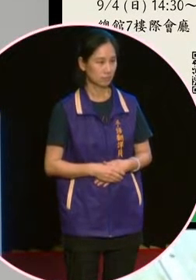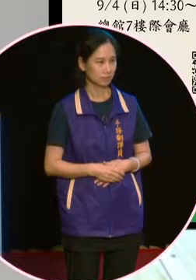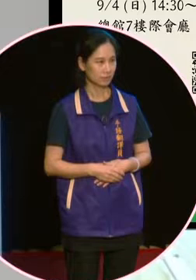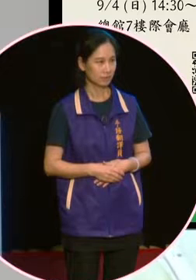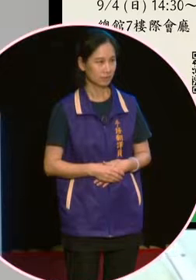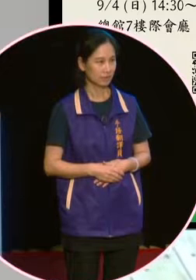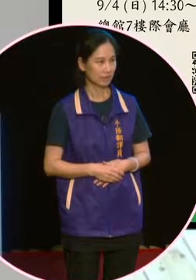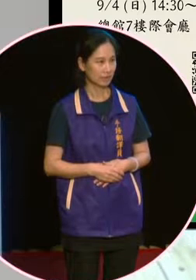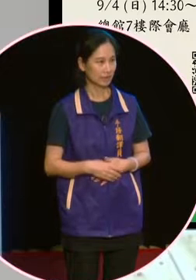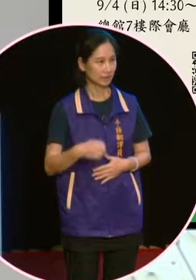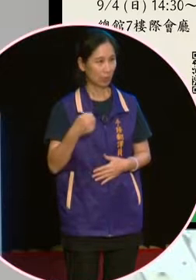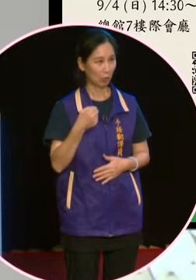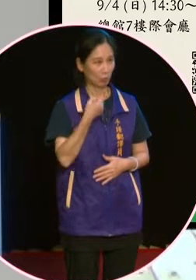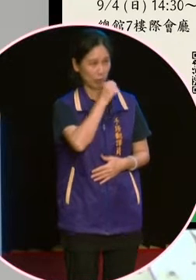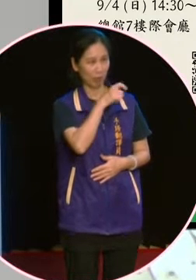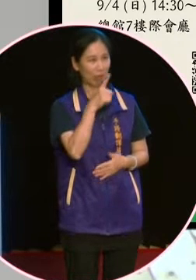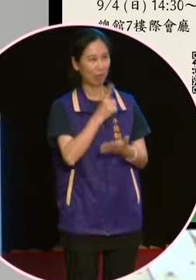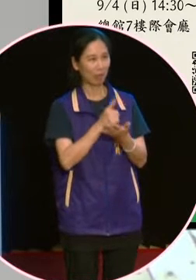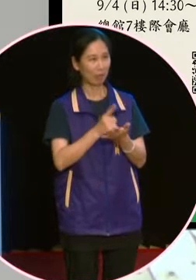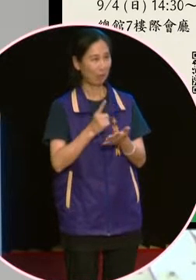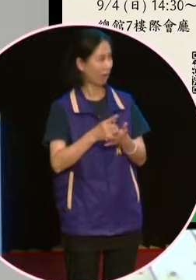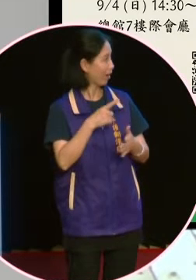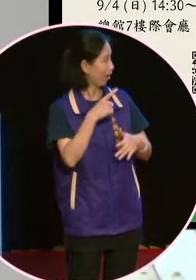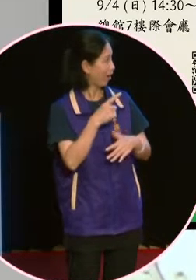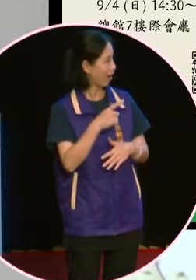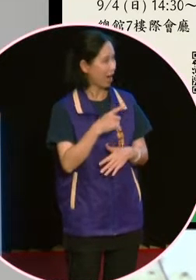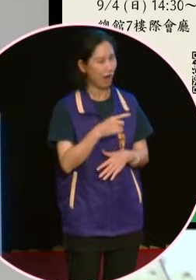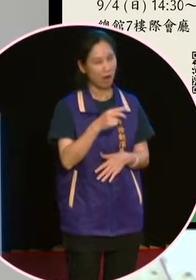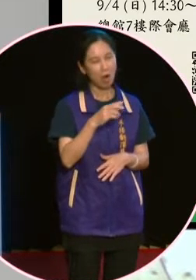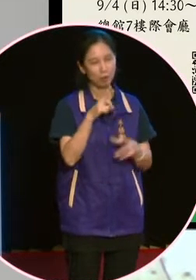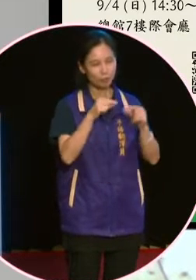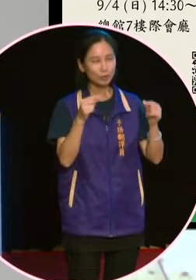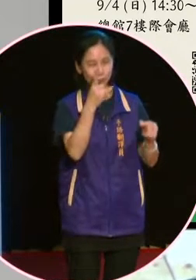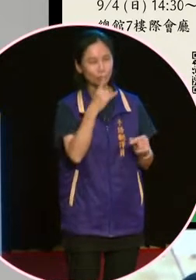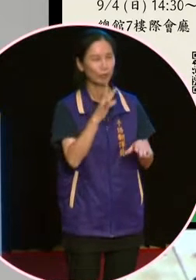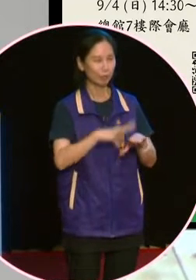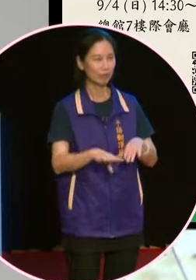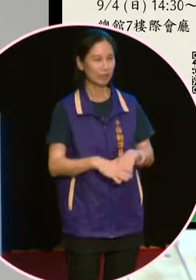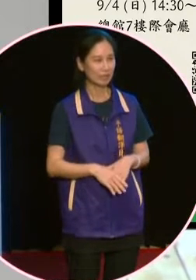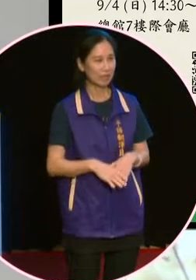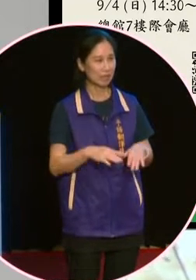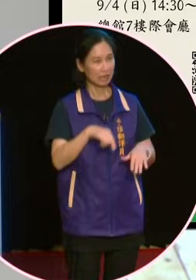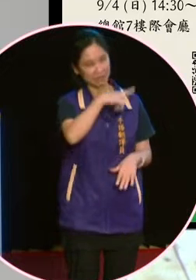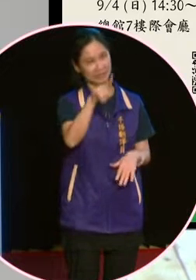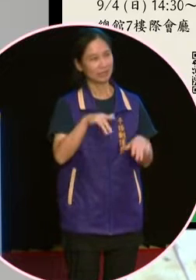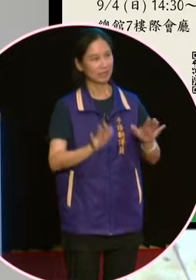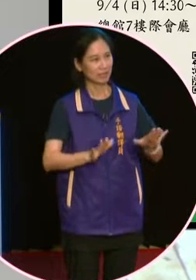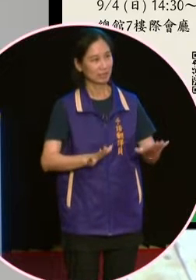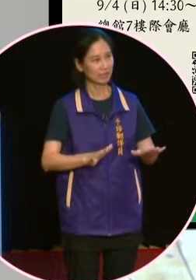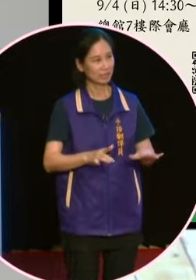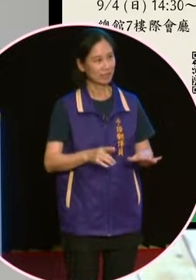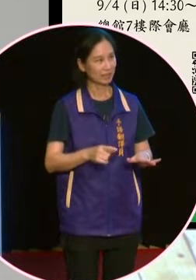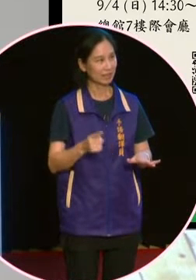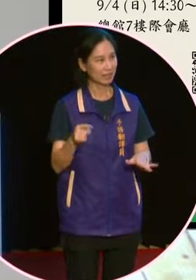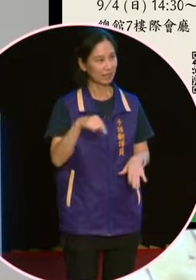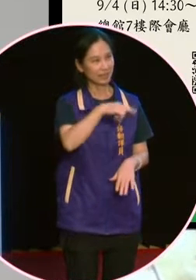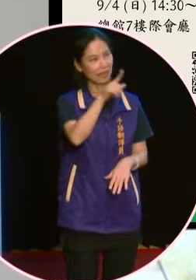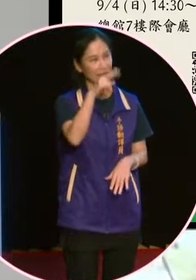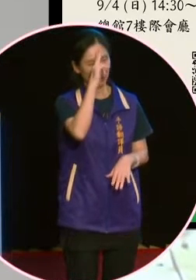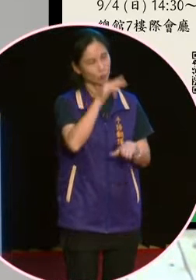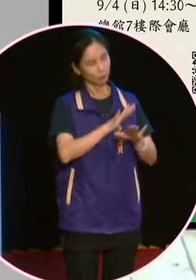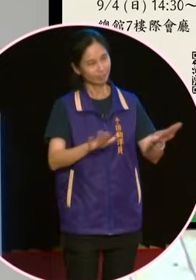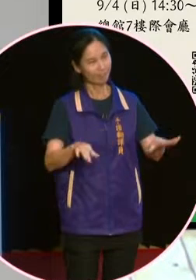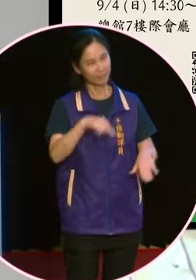台湾很厉害，大家都会说日语。大家今天，大家午安，大家好，大家午安，大家